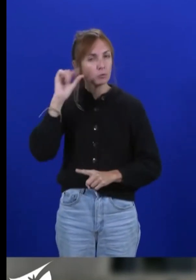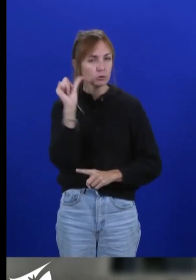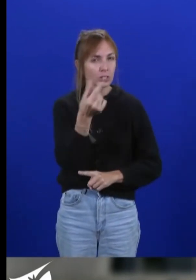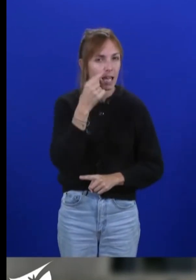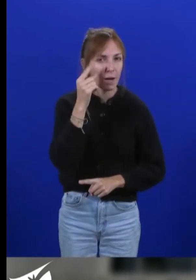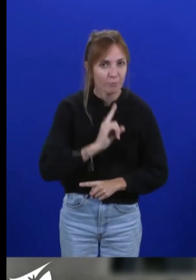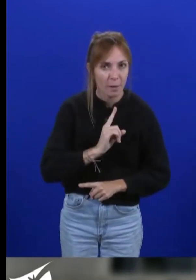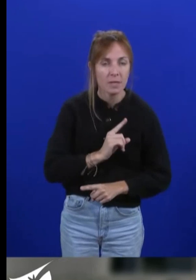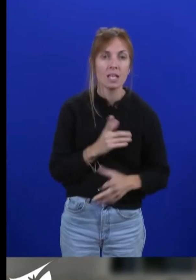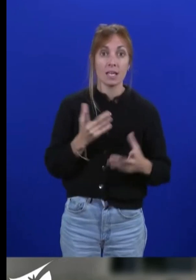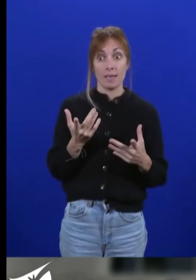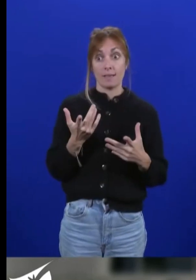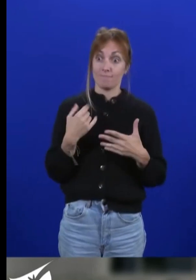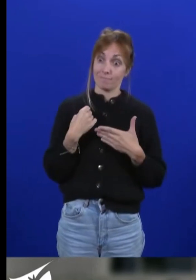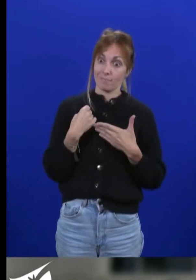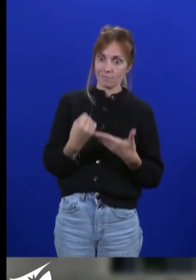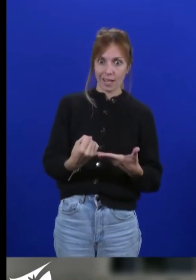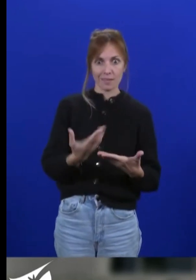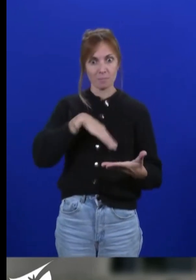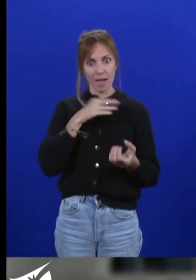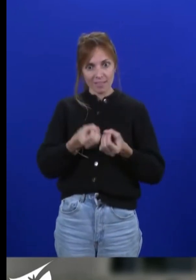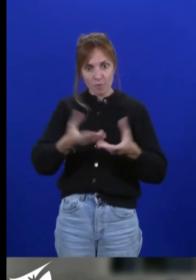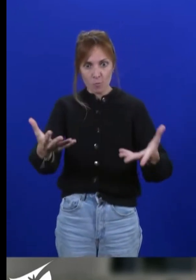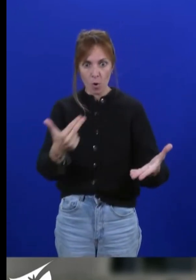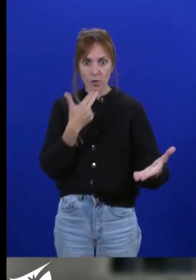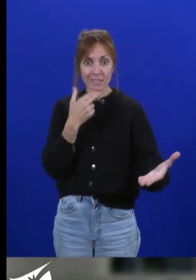tous et contribuera, par son développement et son